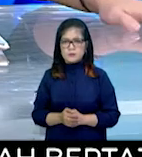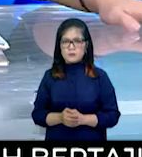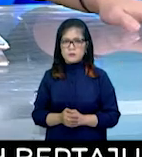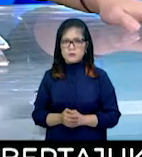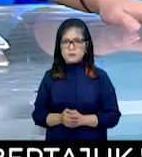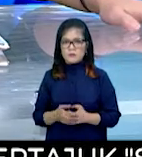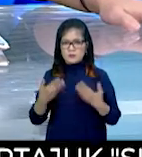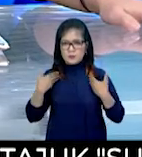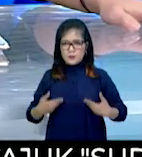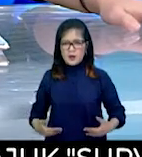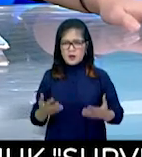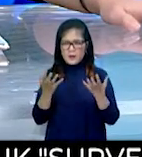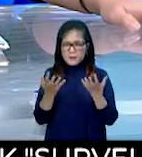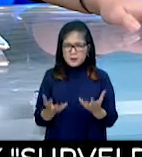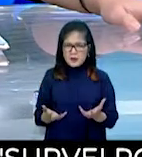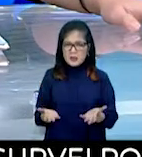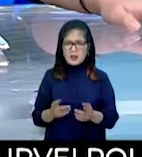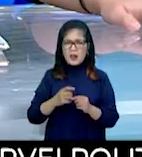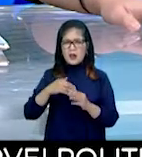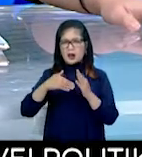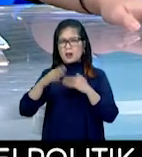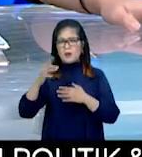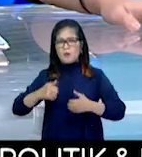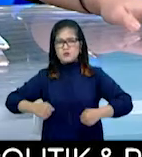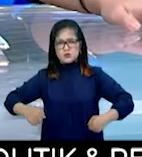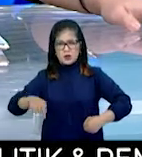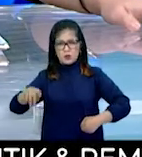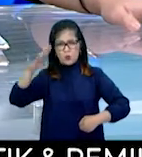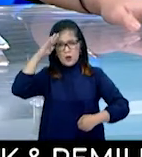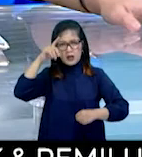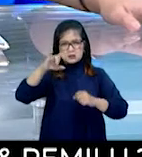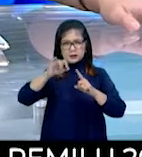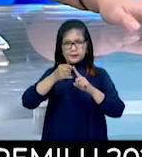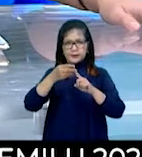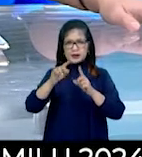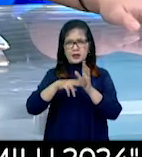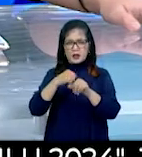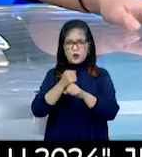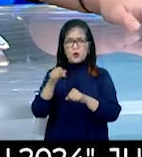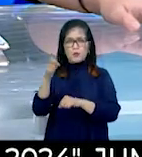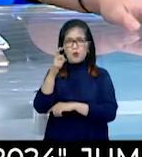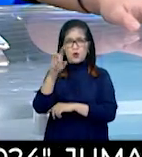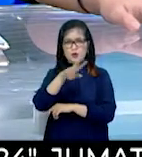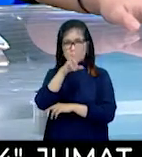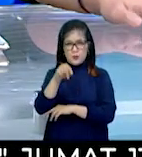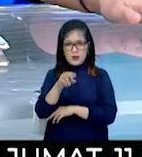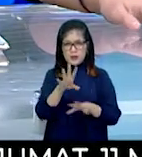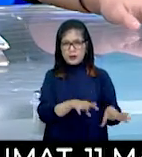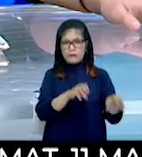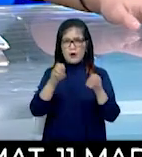Ayo kita informasi selanjutnya pemirsa akibat berat badan berlebih seorang pria di Cibinong Bogor Jawa Barat terpaksa dievakuasi ke rumah sakit Fatmawati